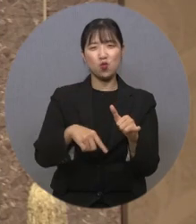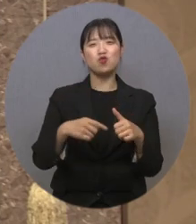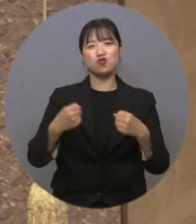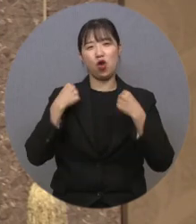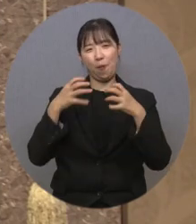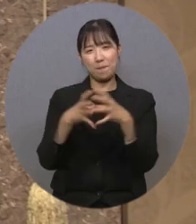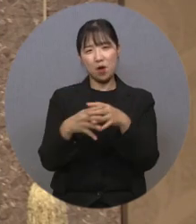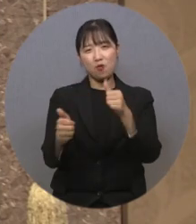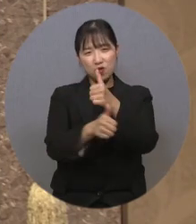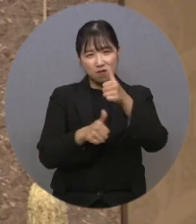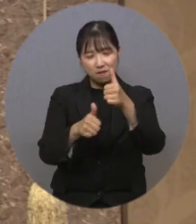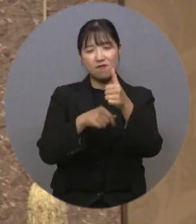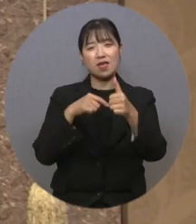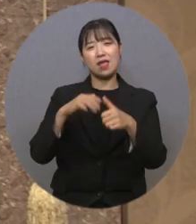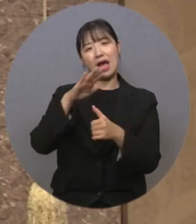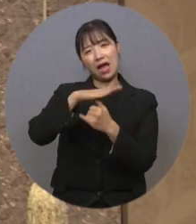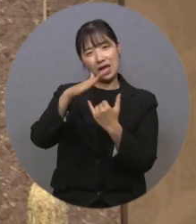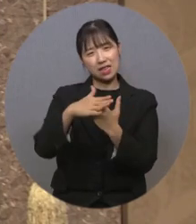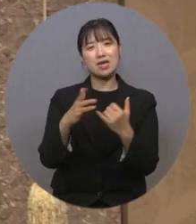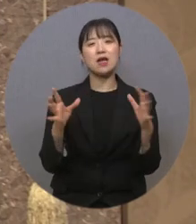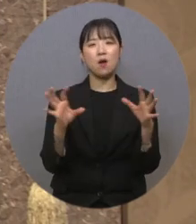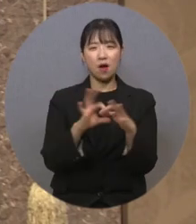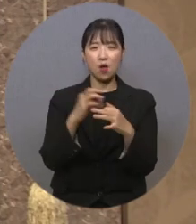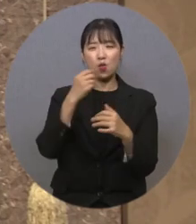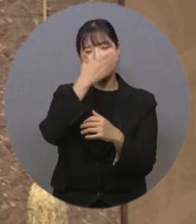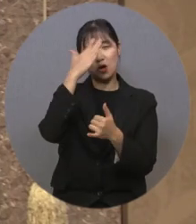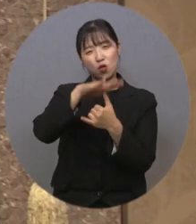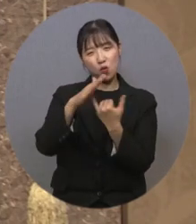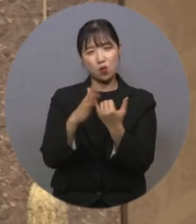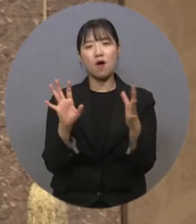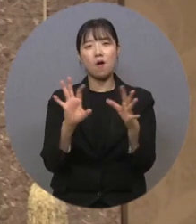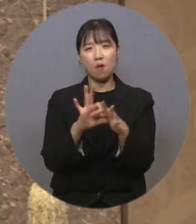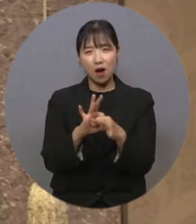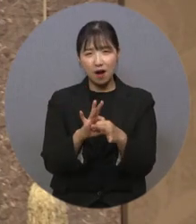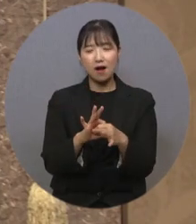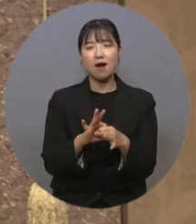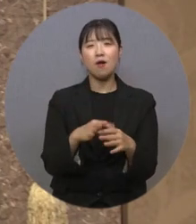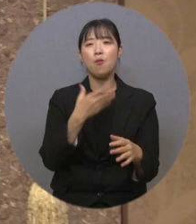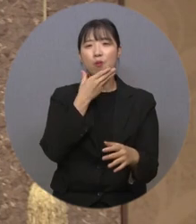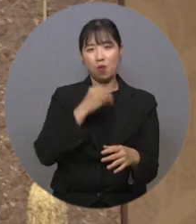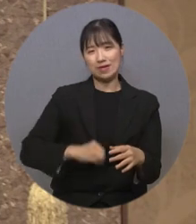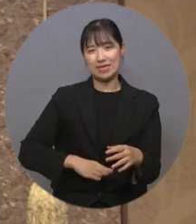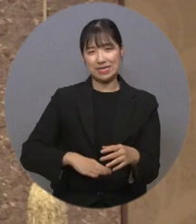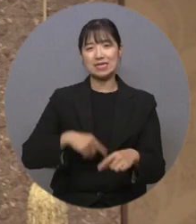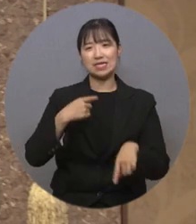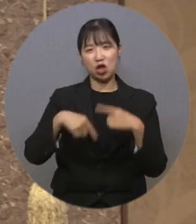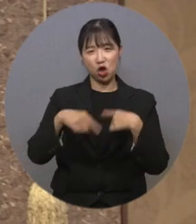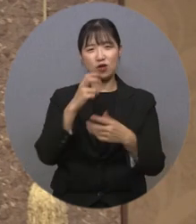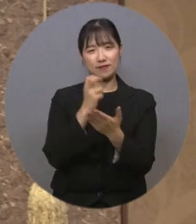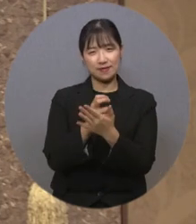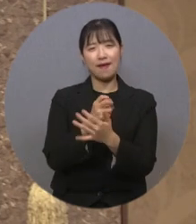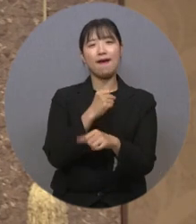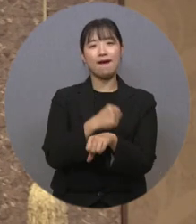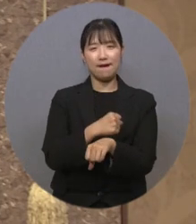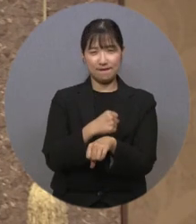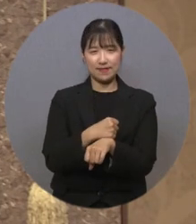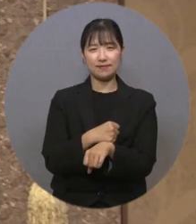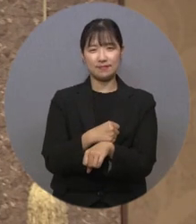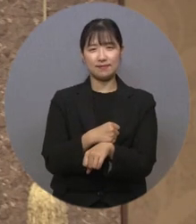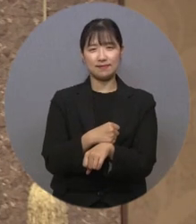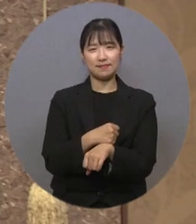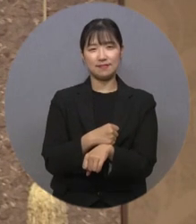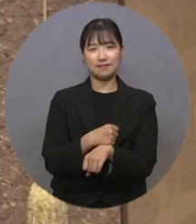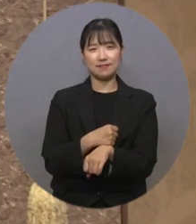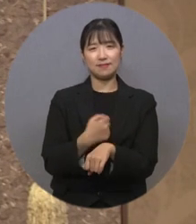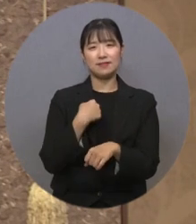여성가족교육협력위원회에서, 네. 우리 아이들에 관련된 또 청소년에 관련된 그런 복지 정책을 하는 그런